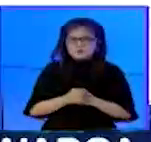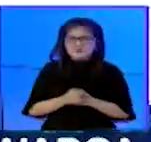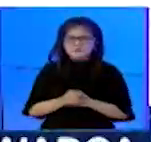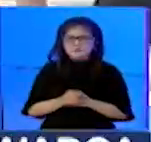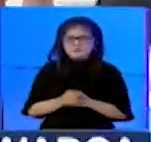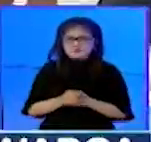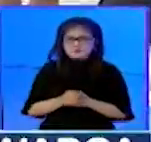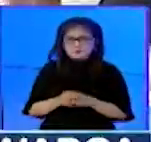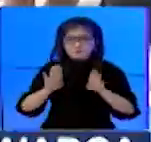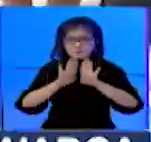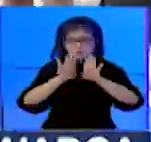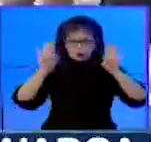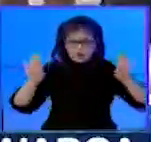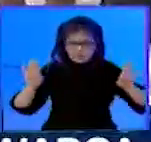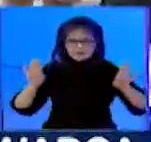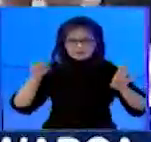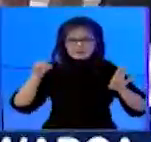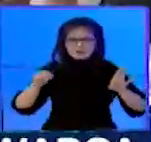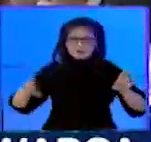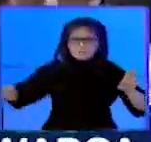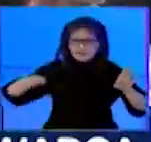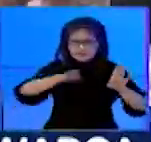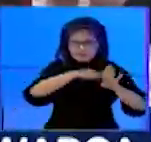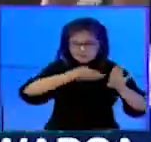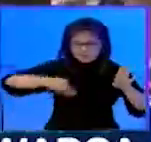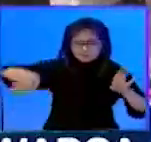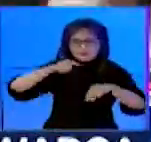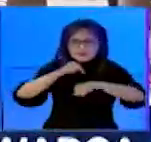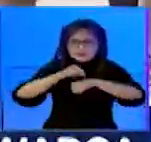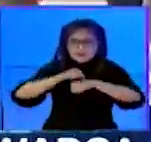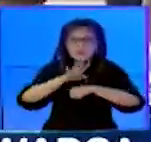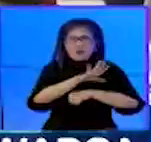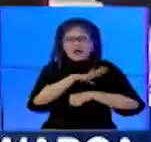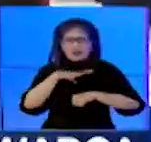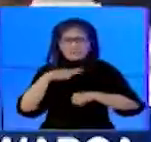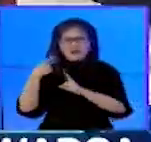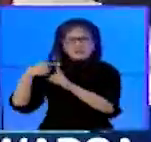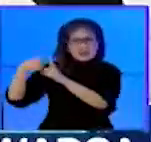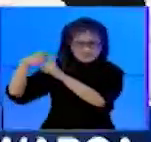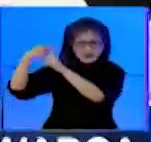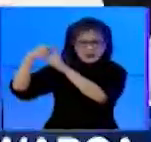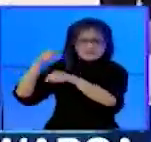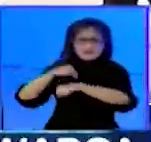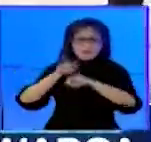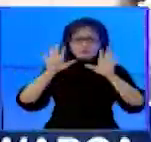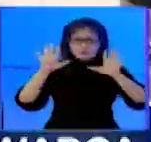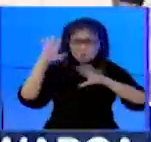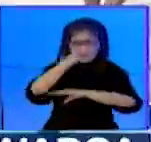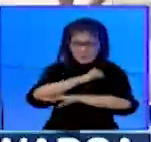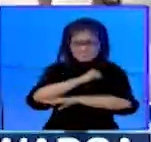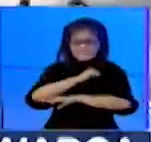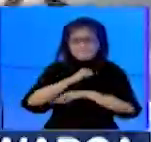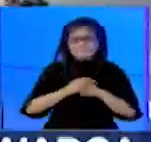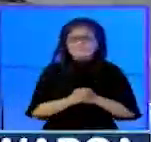akan membuka kawasan wisata Pantai Ancol ini dengan jam operasi lebih lama, yakni hingga pukul 10 malam hari nanti, tentunya